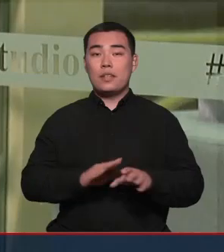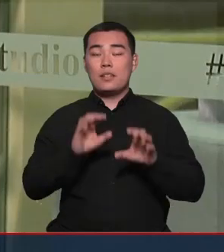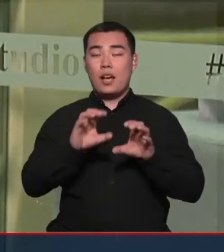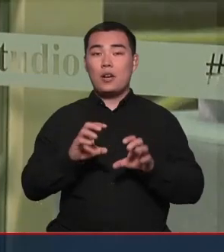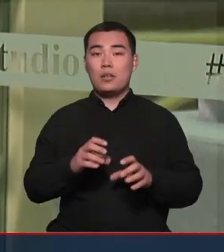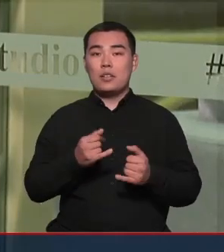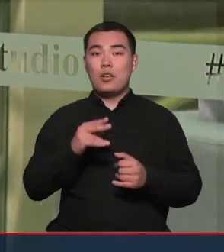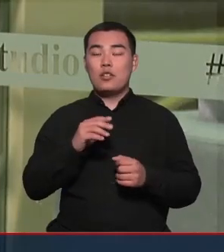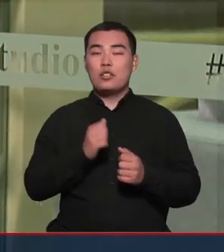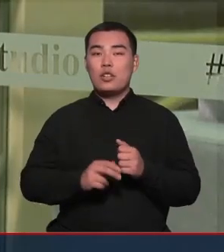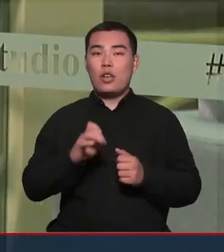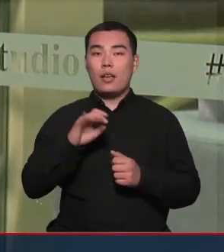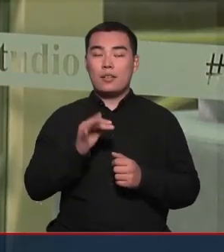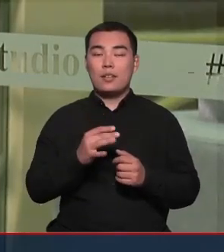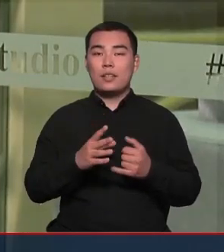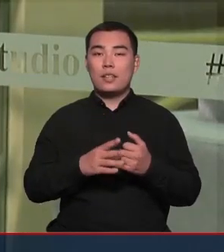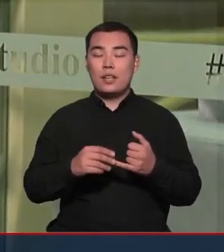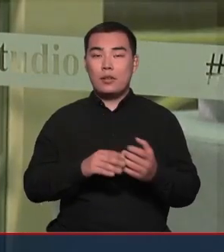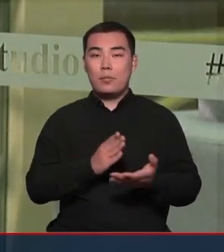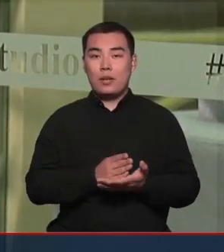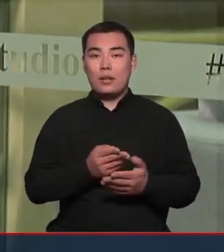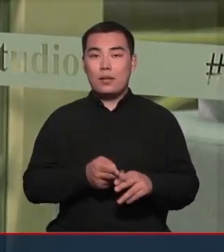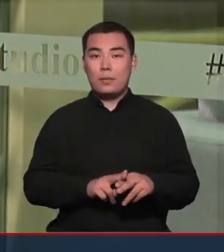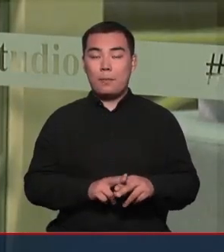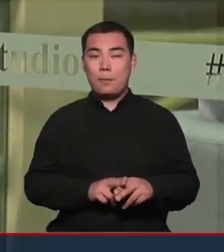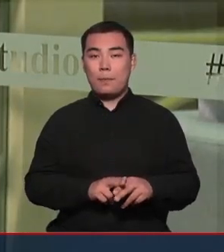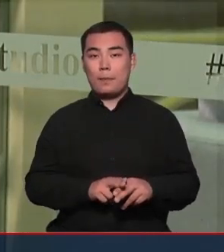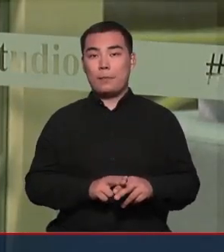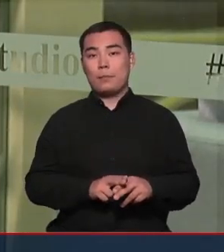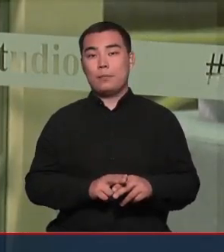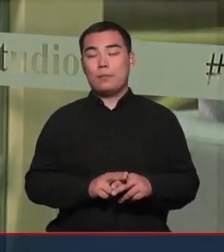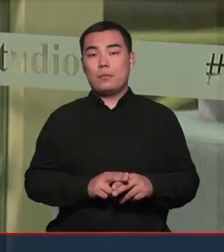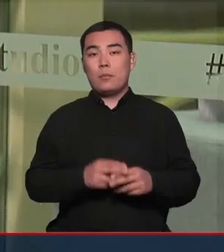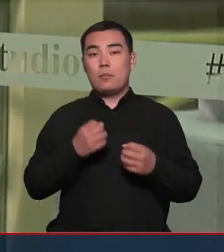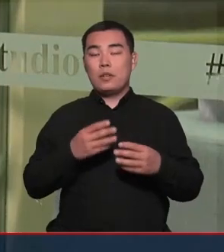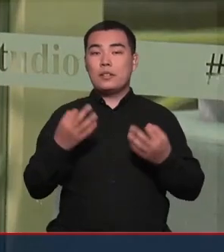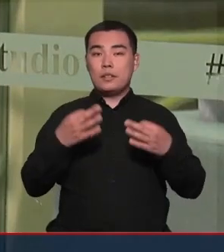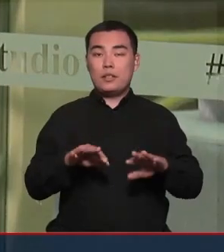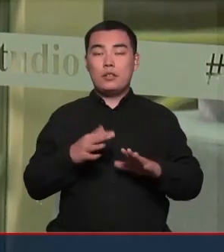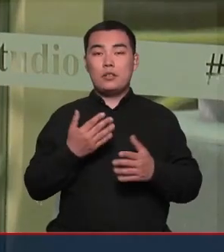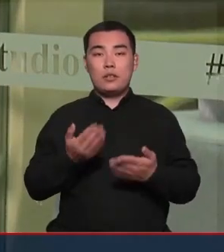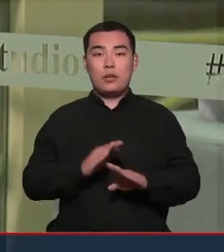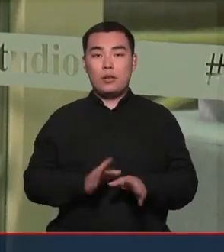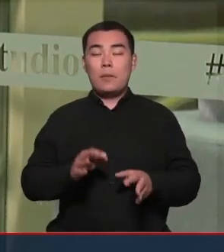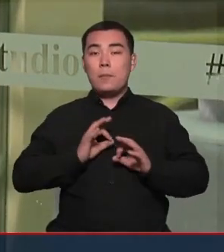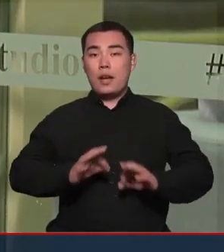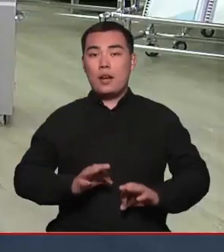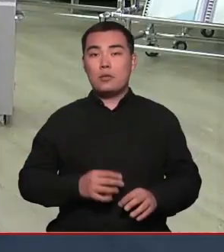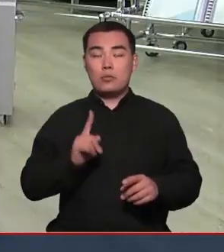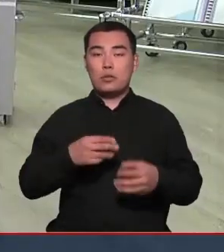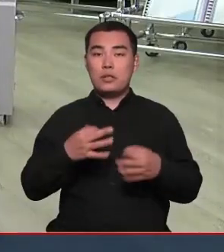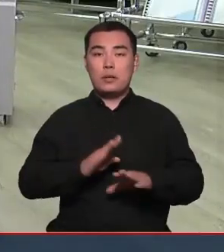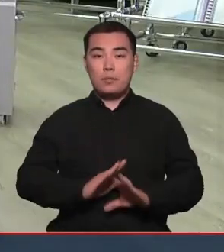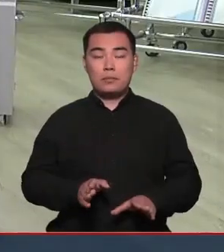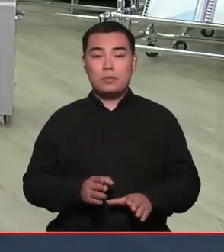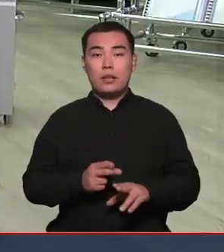частная территория. Жоқ, бізге Минтраста не бермейді, рұқсат бермейді. Прокуратура да рұқсат бермейді.